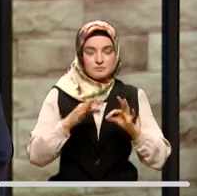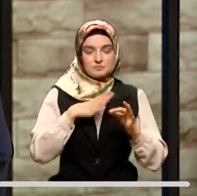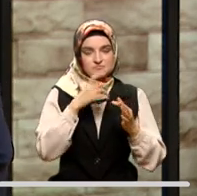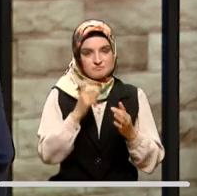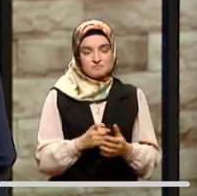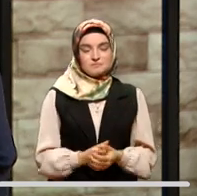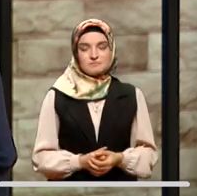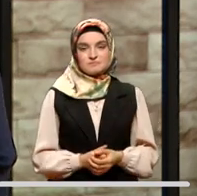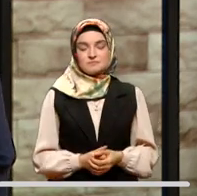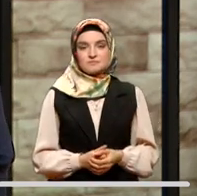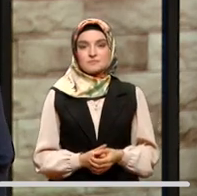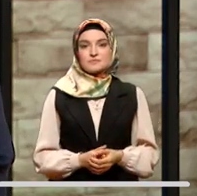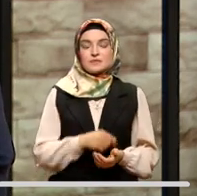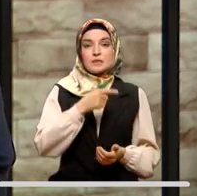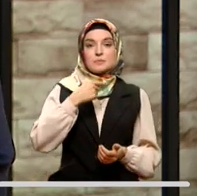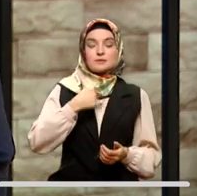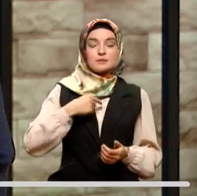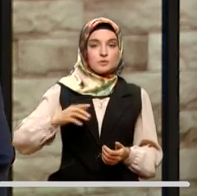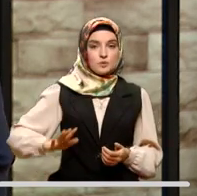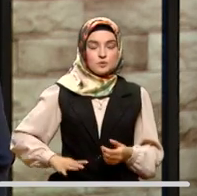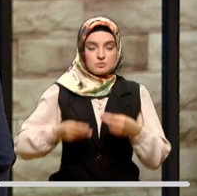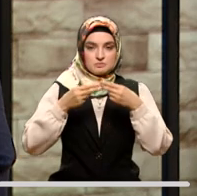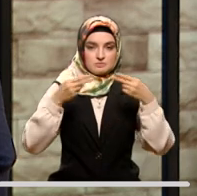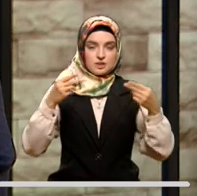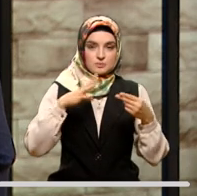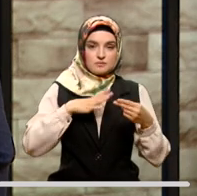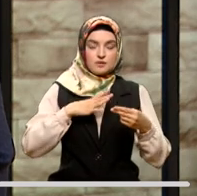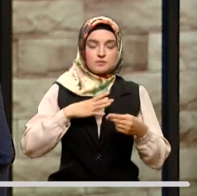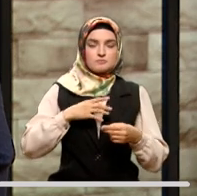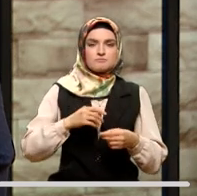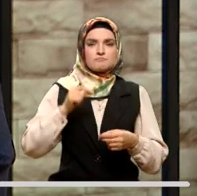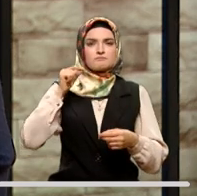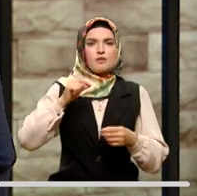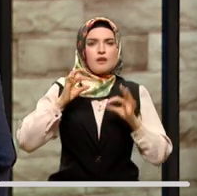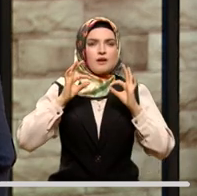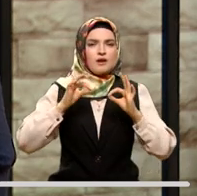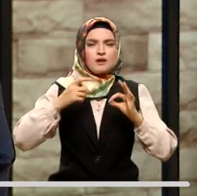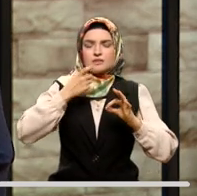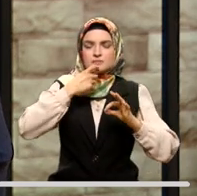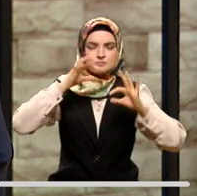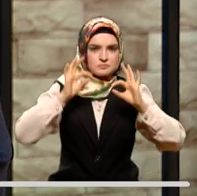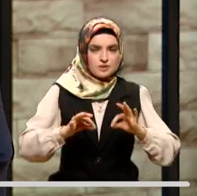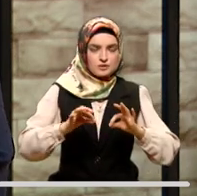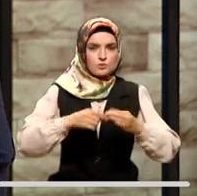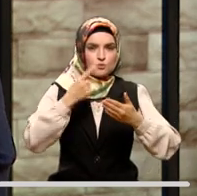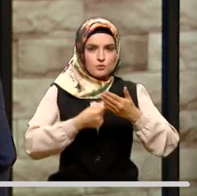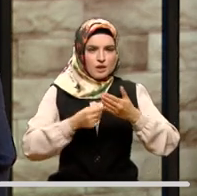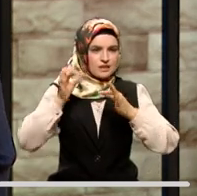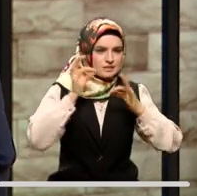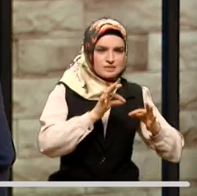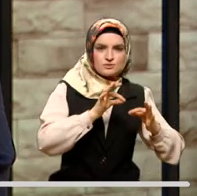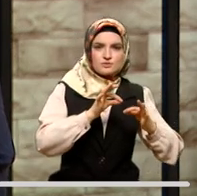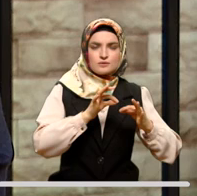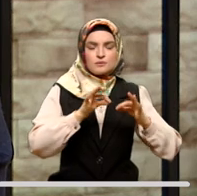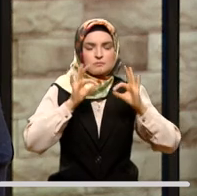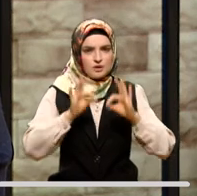bizim de öyle bir çocukluk hikayemiz var. Yani her sene başlıyoruz. Tam Kur'an'a geçiyoruz, bitiyor.